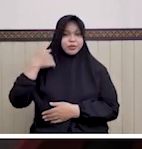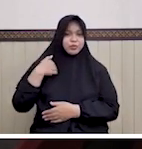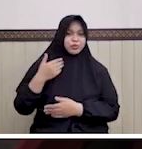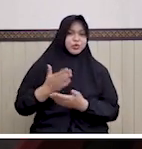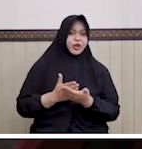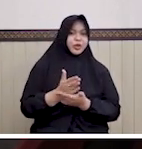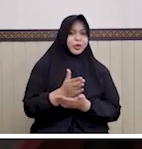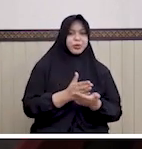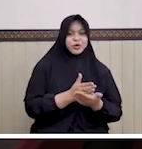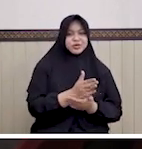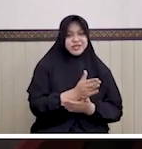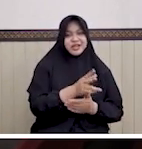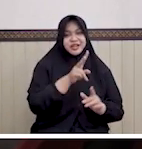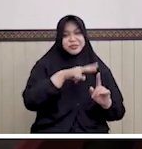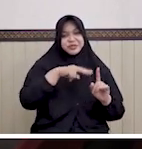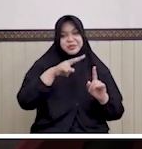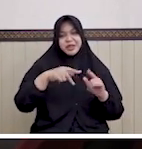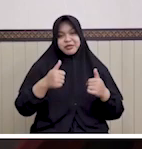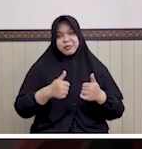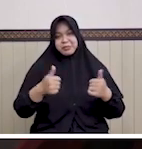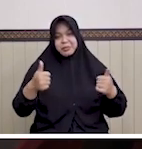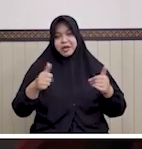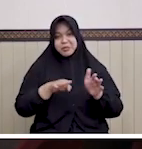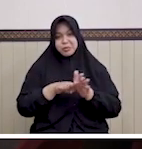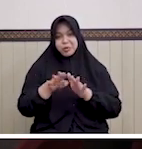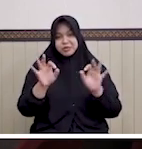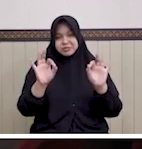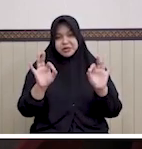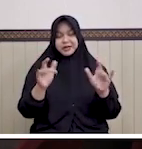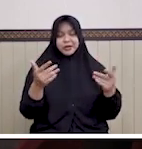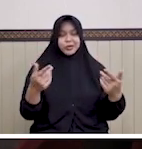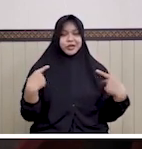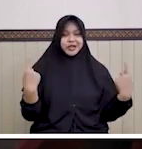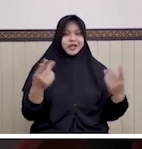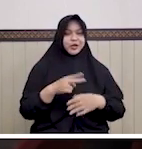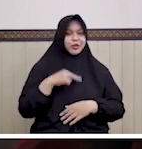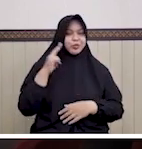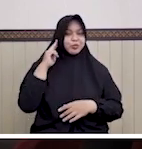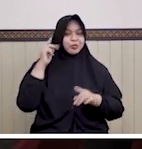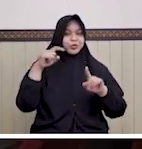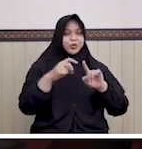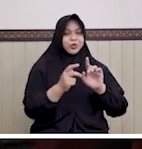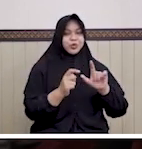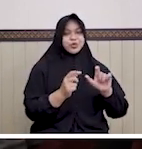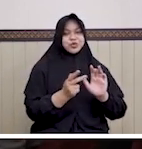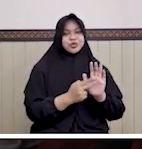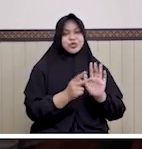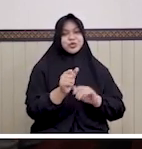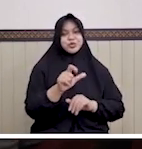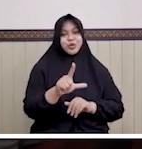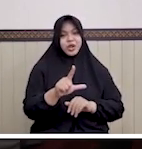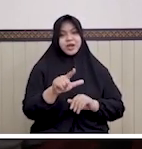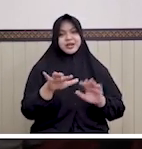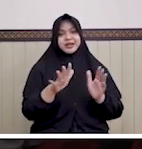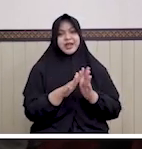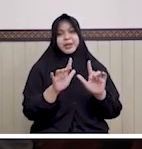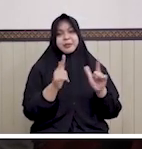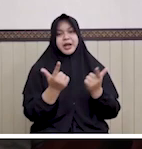trobosan trobosan dan sangat progresif begitu ya Nah kira-kira kalau Khusnul di infus IV pengadilan